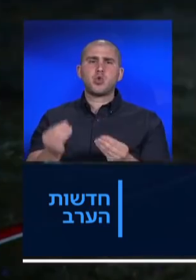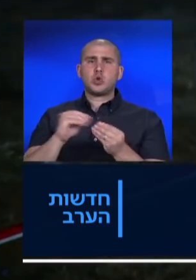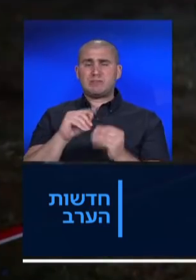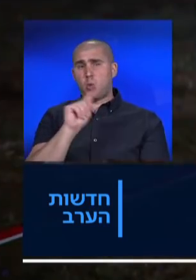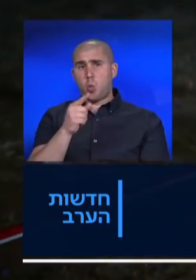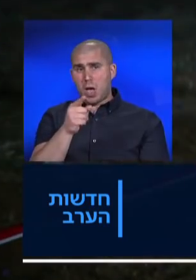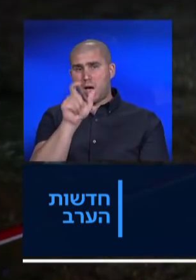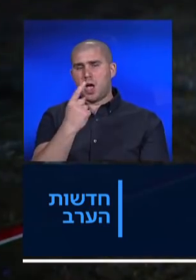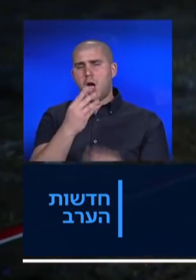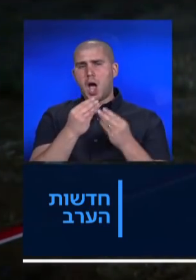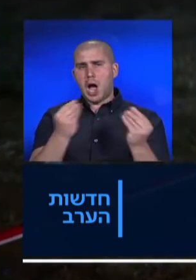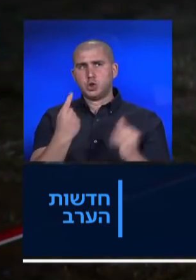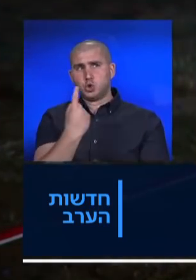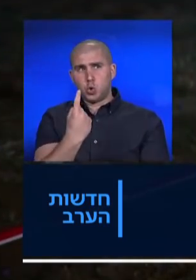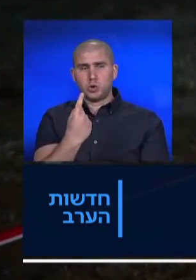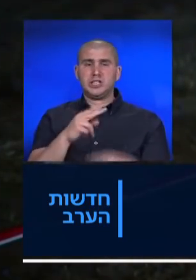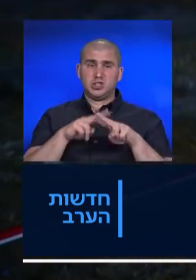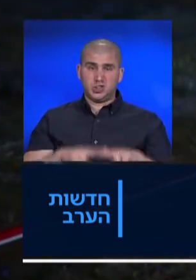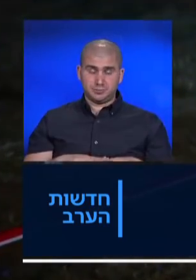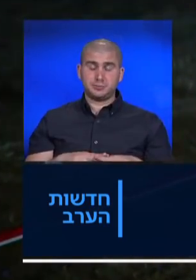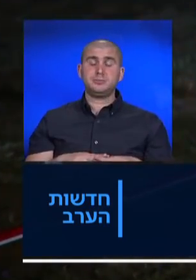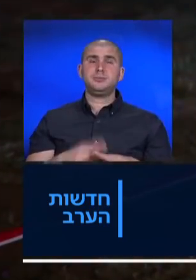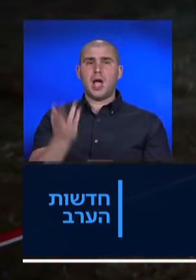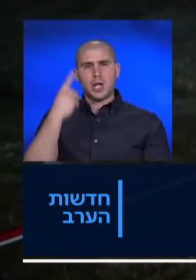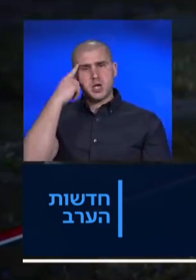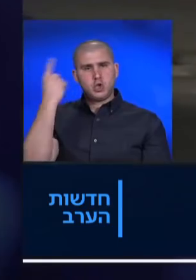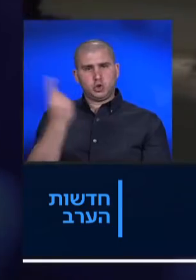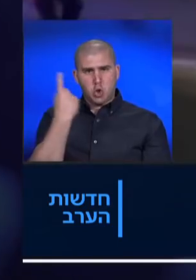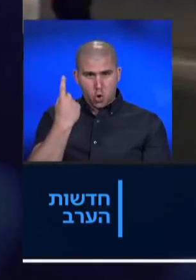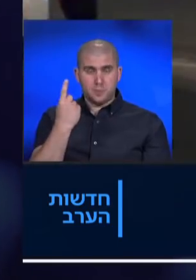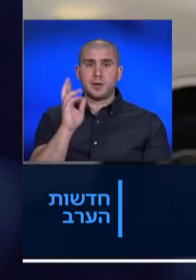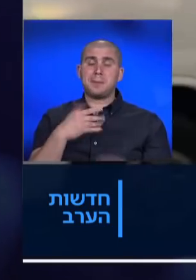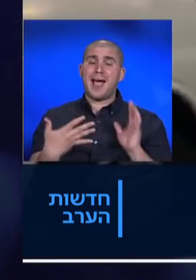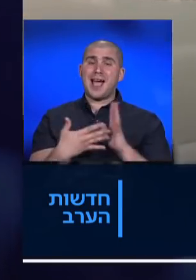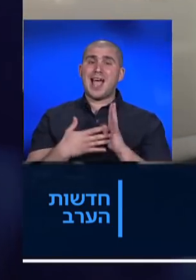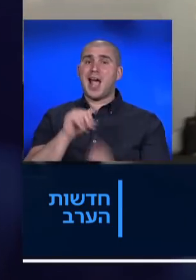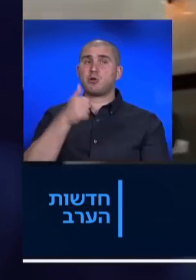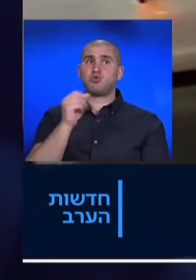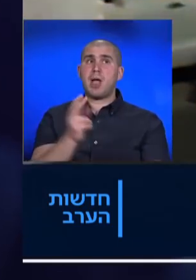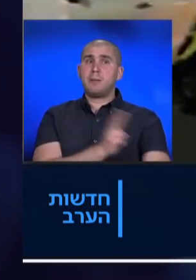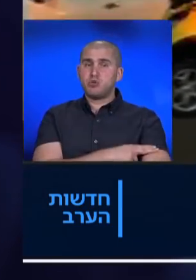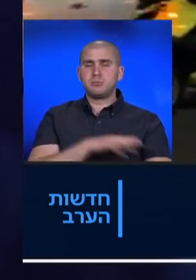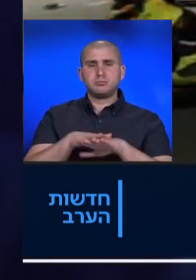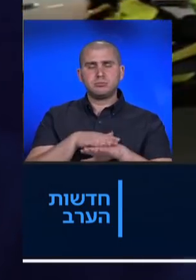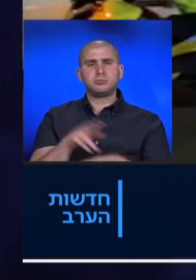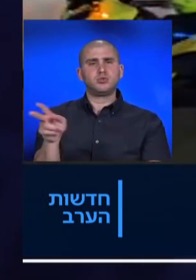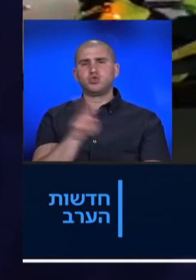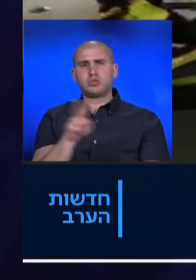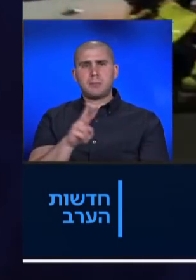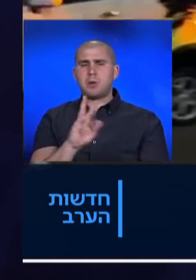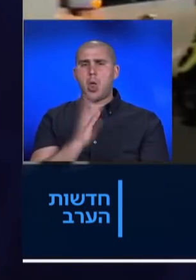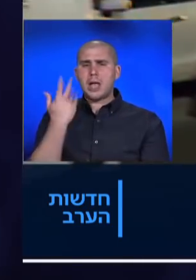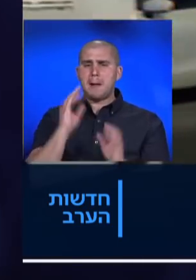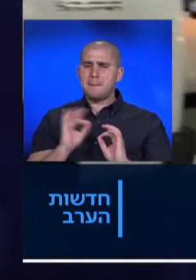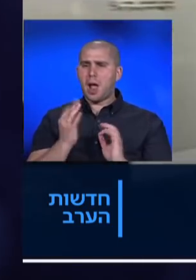חשוד הותיר אחריו. כאמור, היה בגילופין. ככל הנראה מחקירה ראשונית של המשטרה עולה כי בין השניים לא היה איזשהו עבר